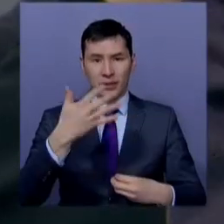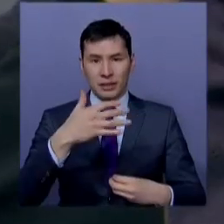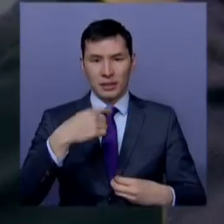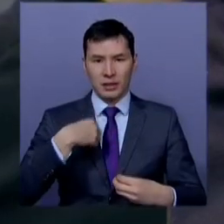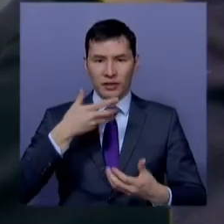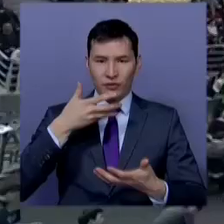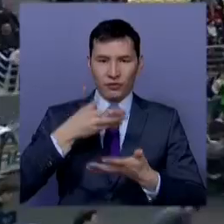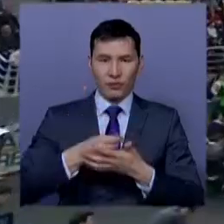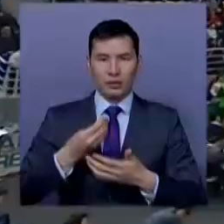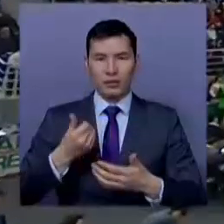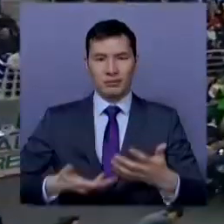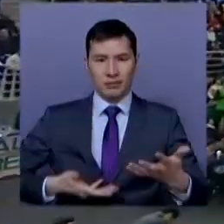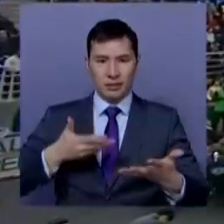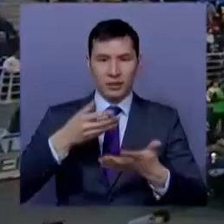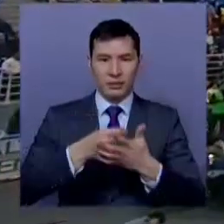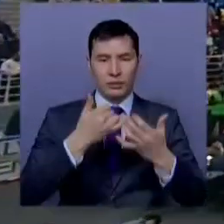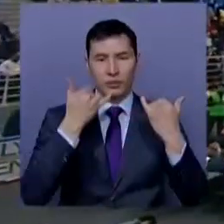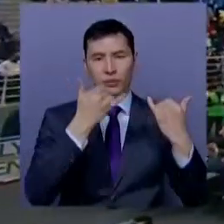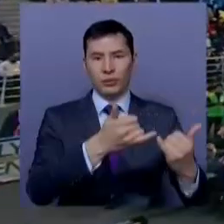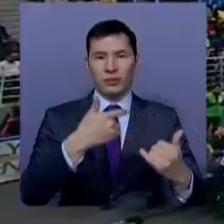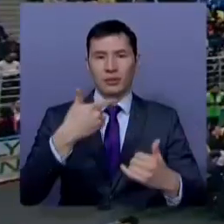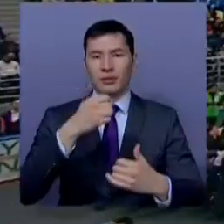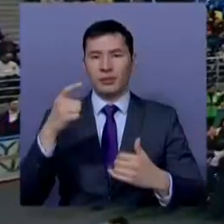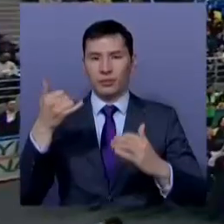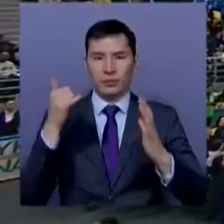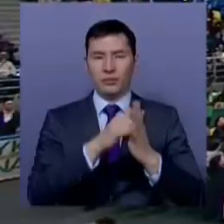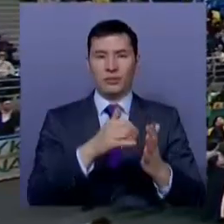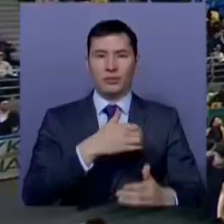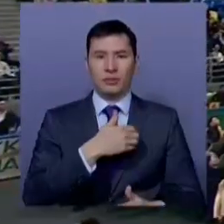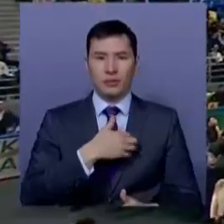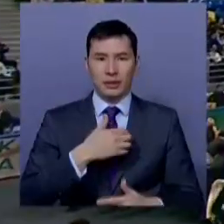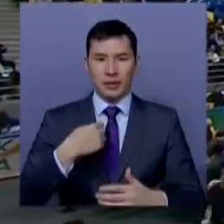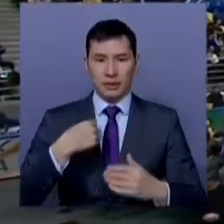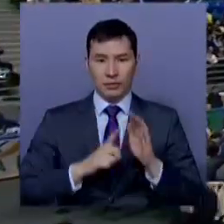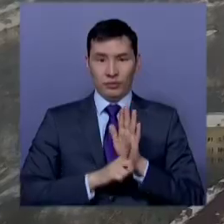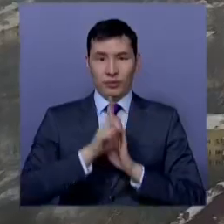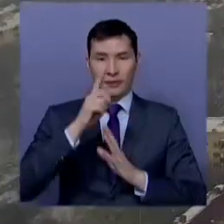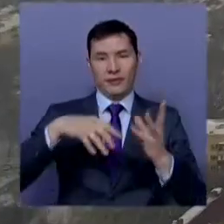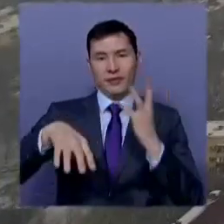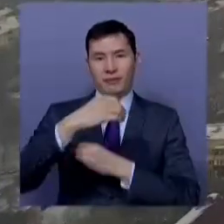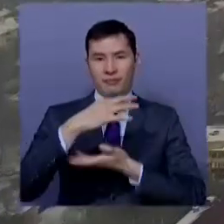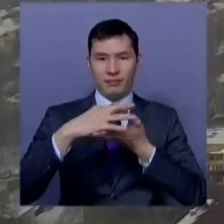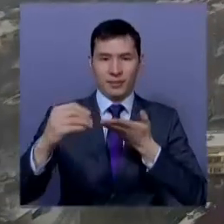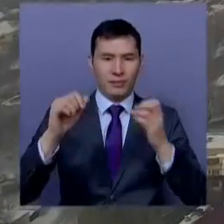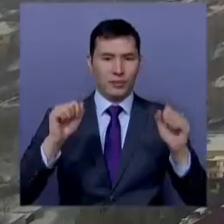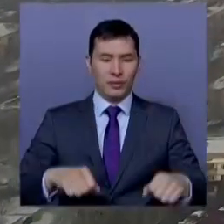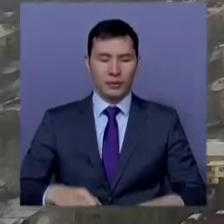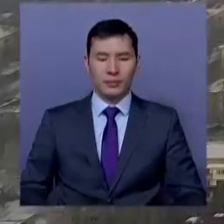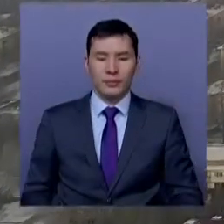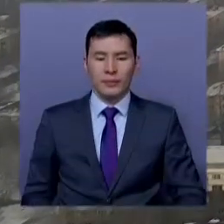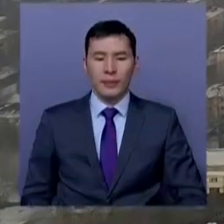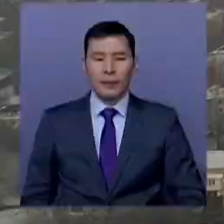отырған барлық бизнесмендерге де осындай қайырымды іспен айналысуға, жаңа челлендж бастауға шақырам. Жалпы қала бойынша жеке